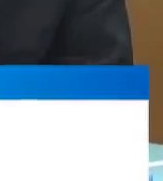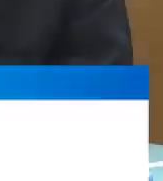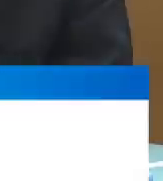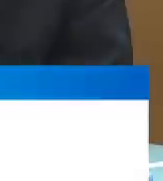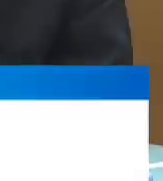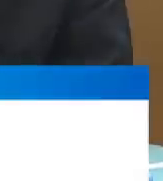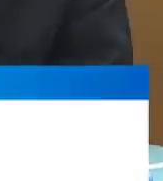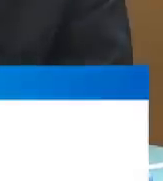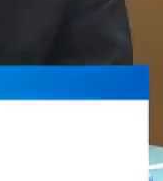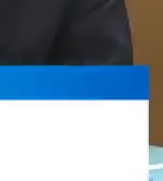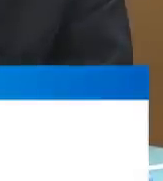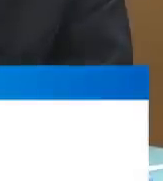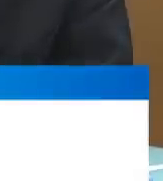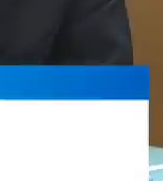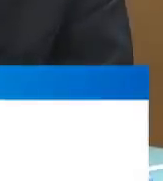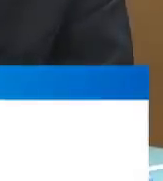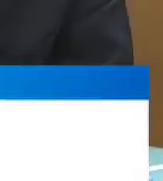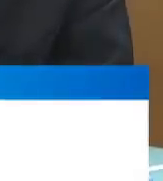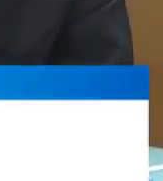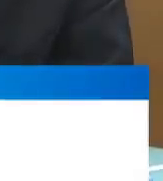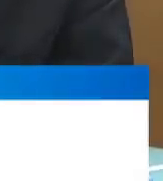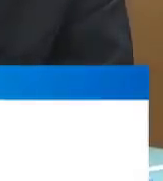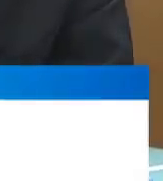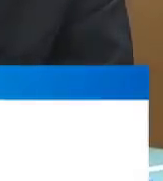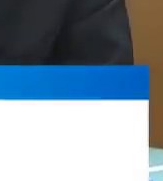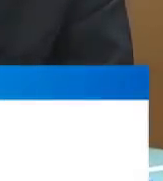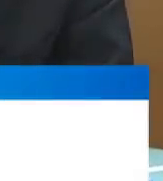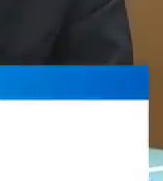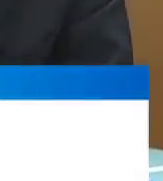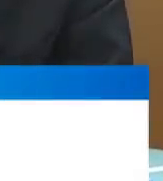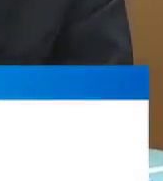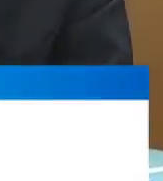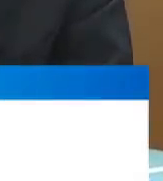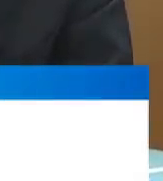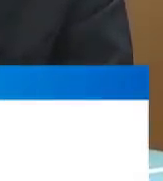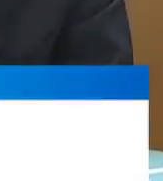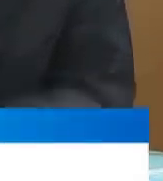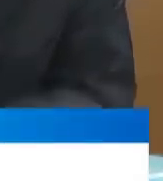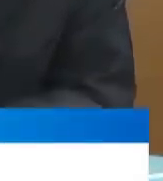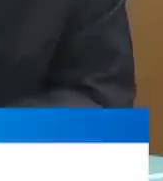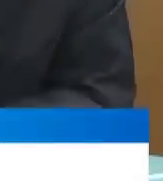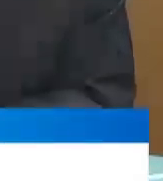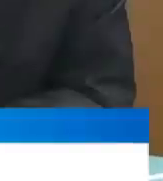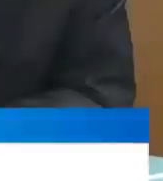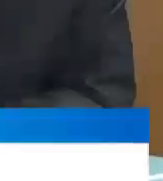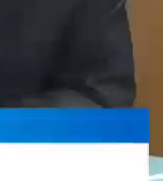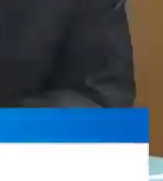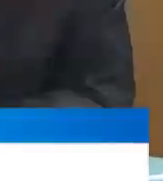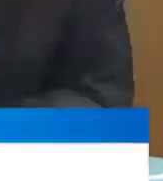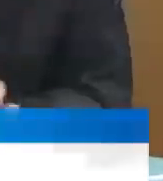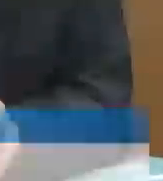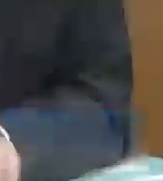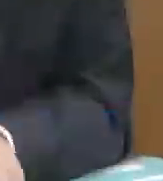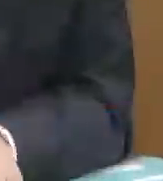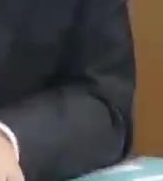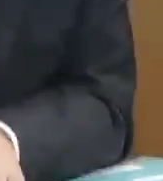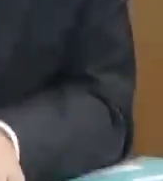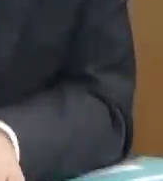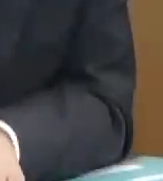있습니다. 셋째, 거수탄 공격에도 불구하고 대중의 사랑을 받고 있는 죄입니다. 깊이 새기겠습니다.